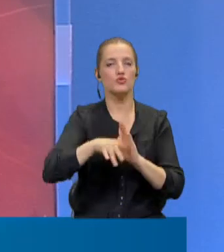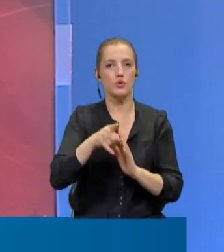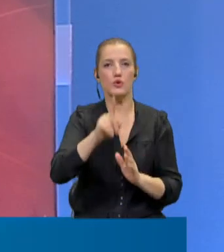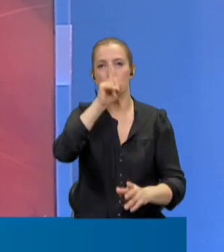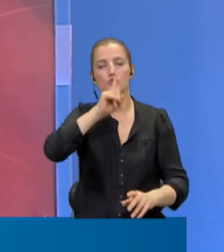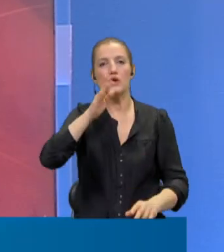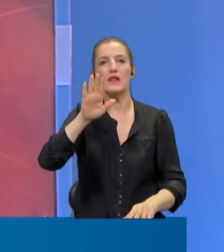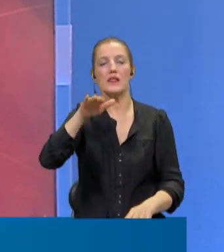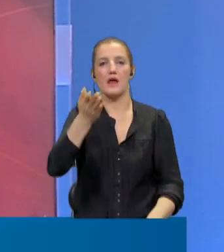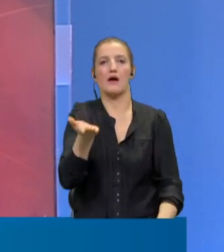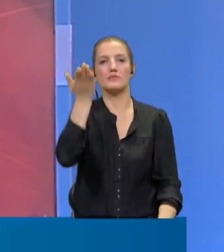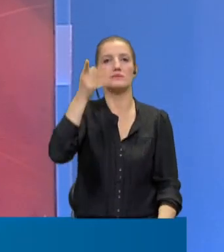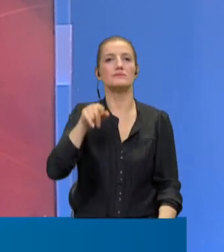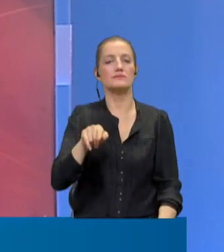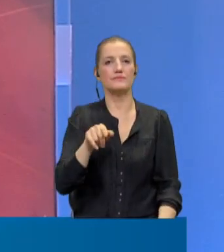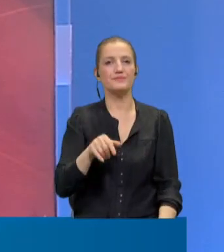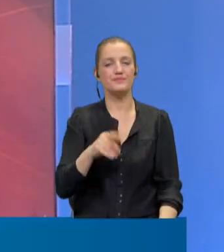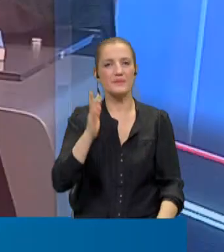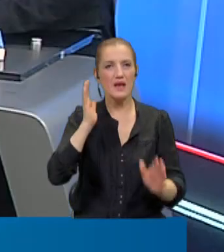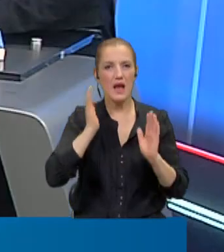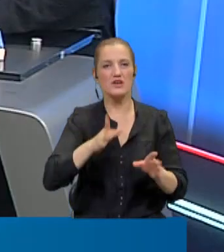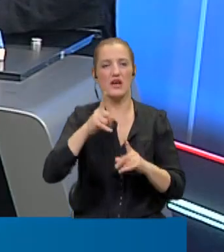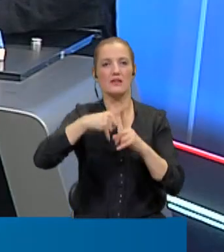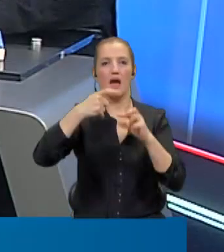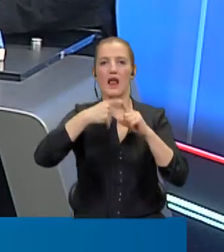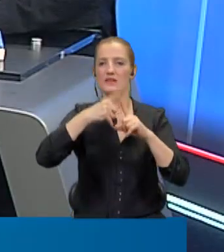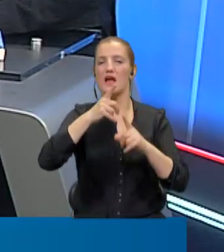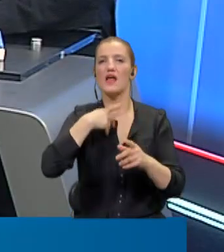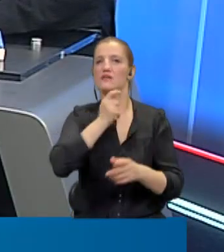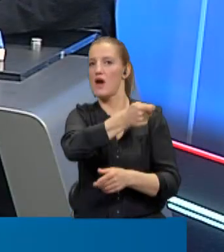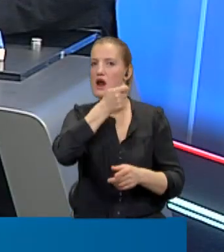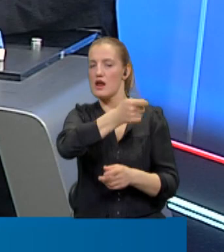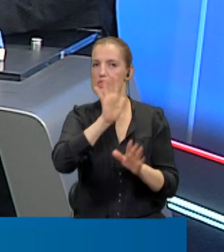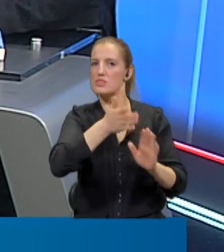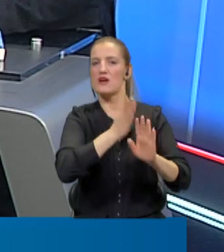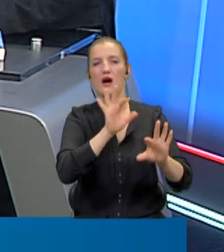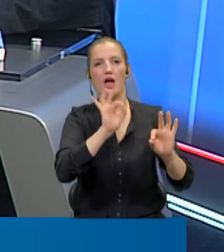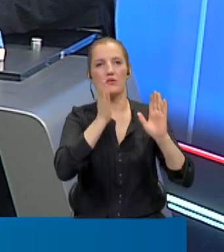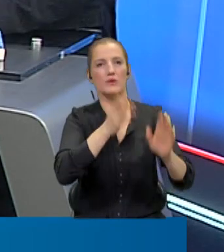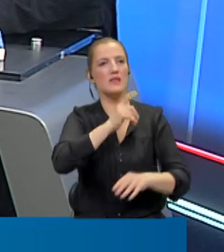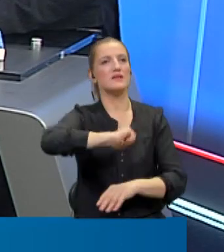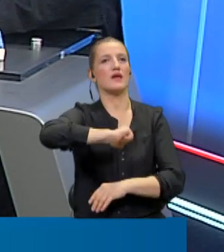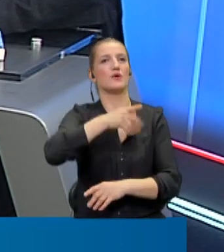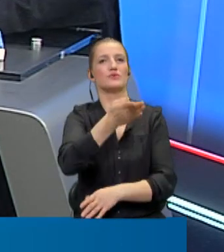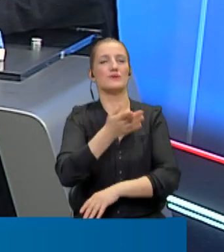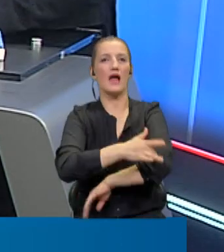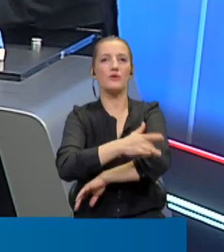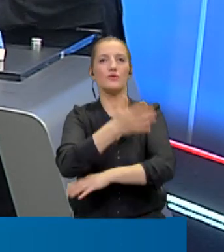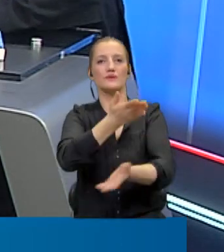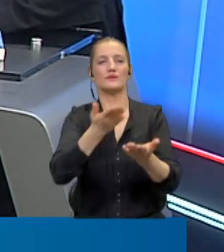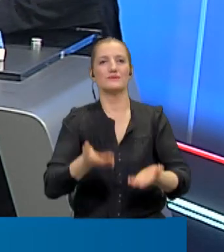100 lira arttı Evet işte keşke TRT vermeye devam etseydik işte bak ya bize kalan Köksüz